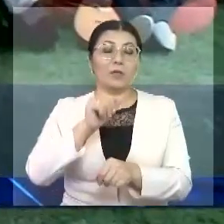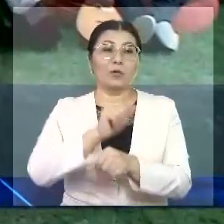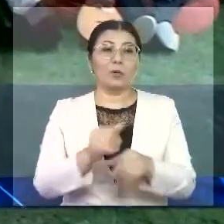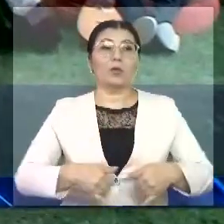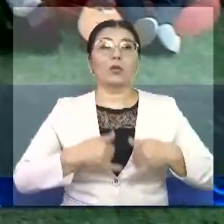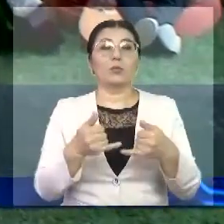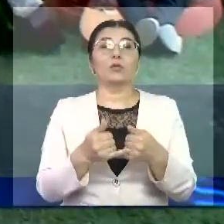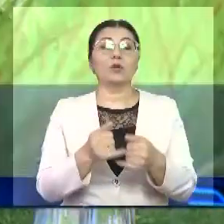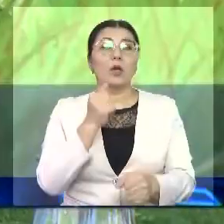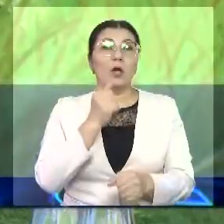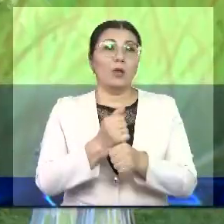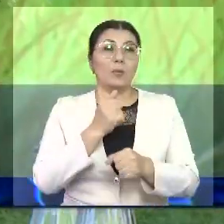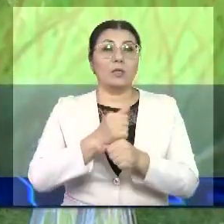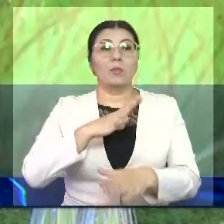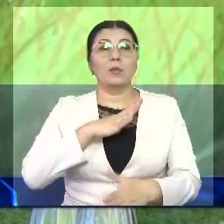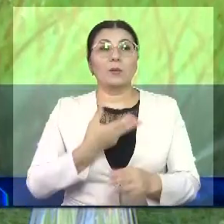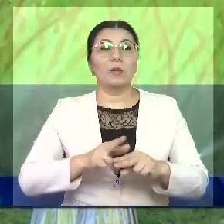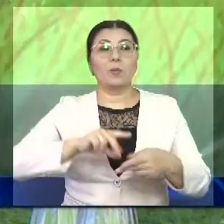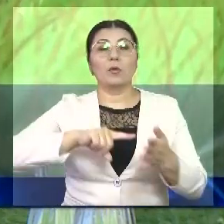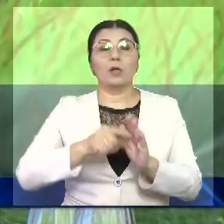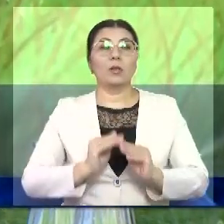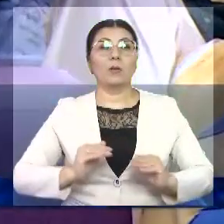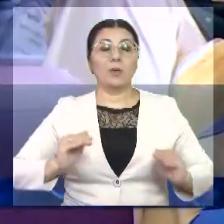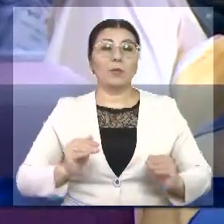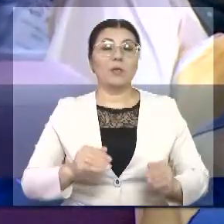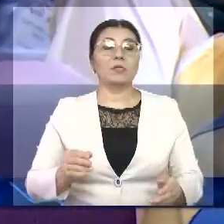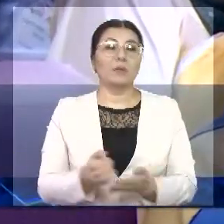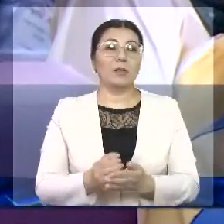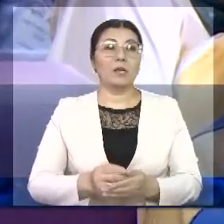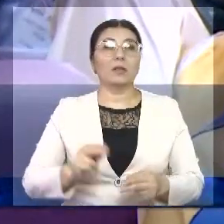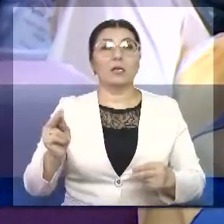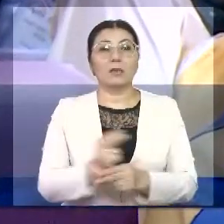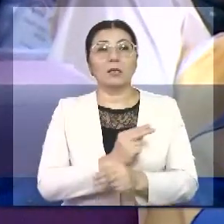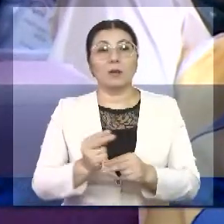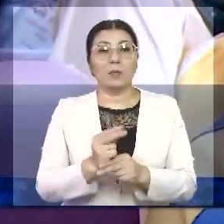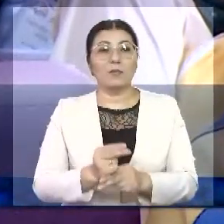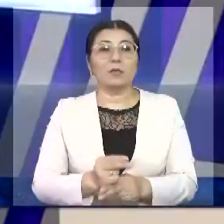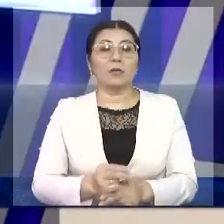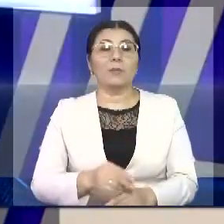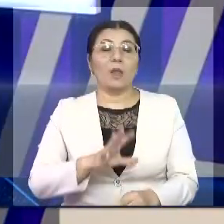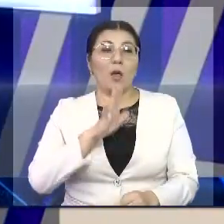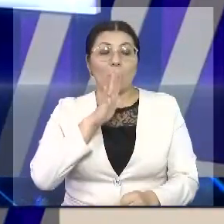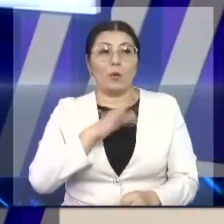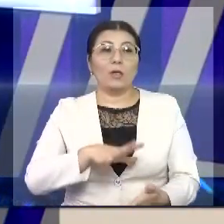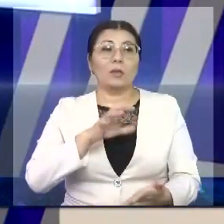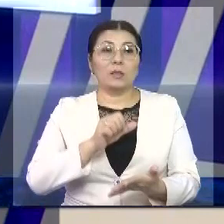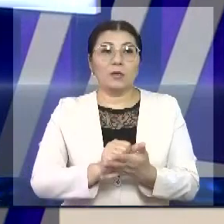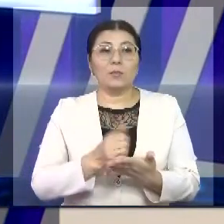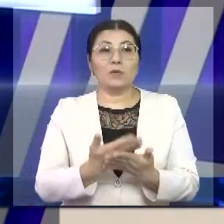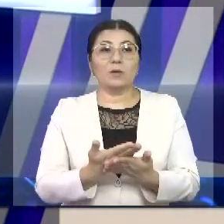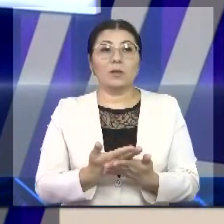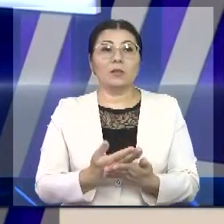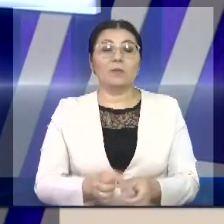арнайы акция ұйымдастырып келеді. Ондағы мақсат балалардың тәрбиесін түзеу, бос уақытын тиімді өткізу. Қылмысты іс-әрекеттен алдын